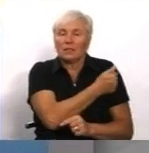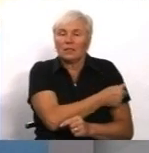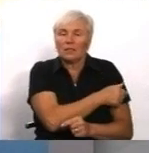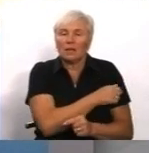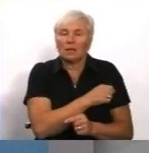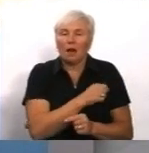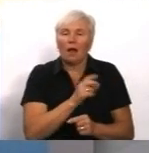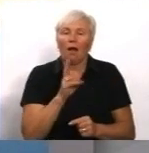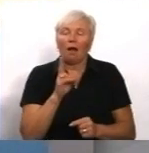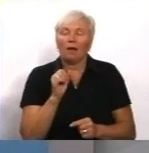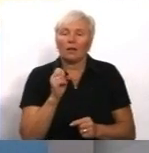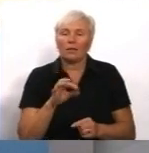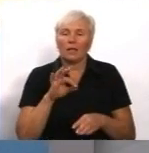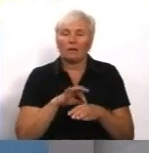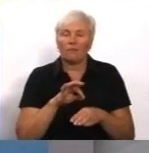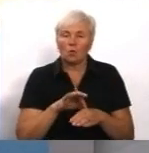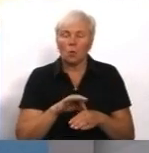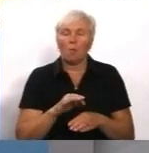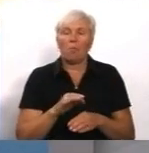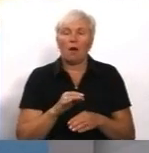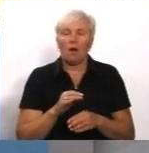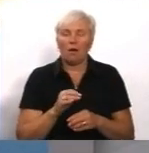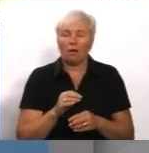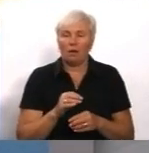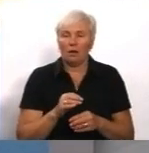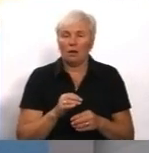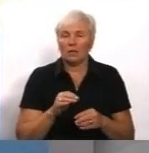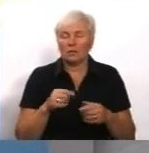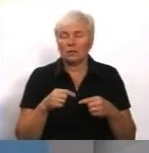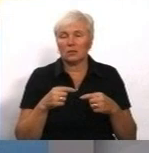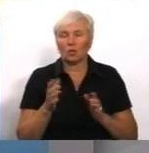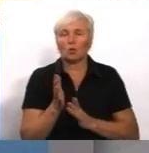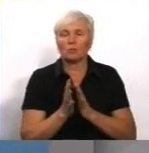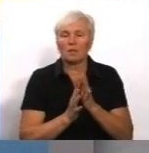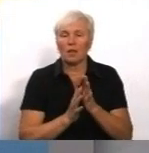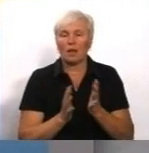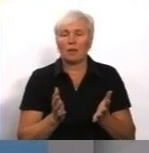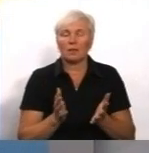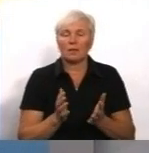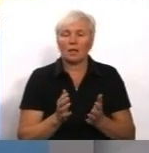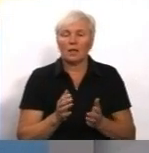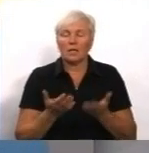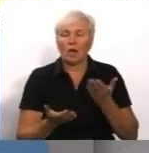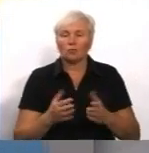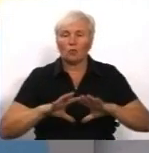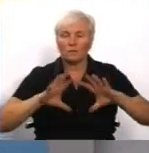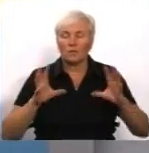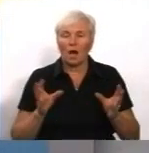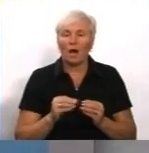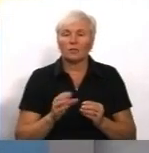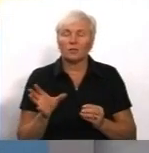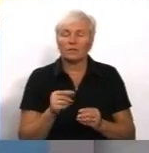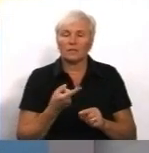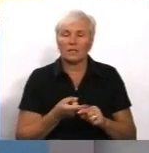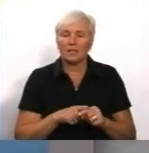хвороби, і карантинні захворювання рослин, і якщо узагальнити все це, той